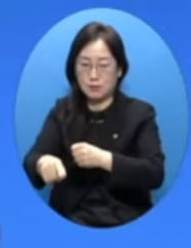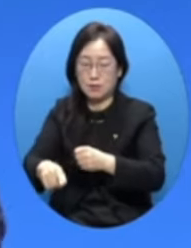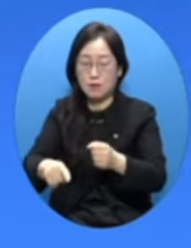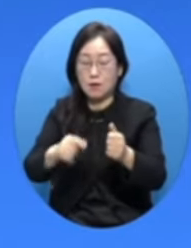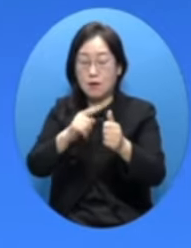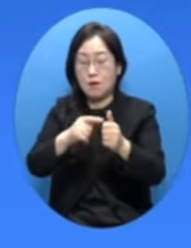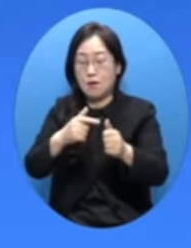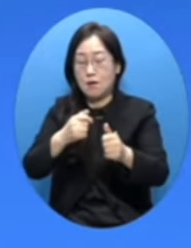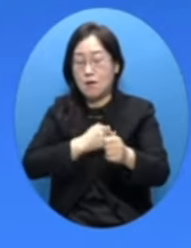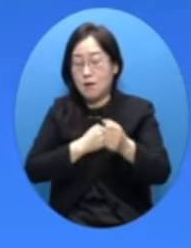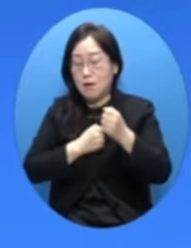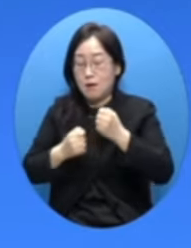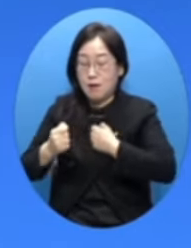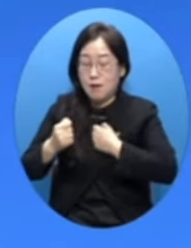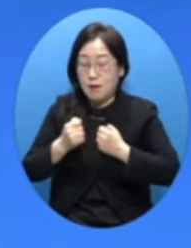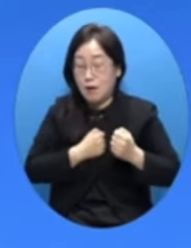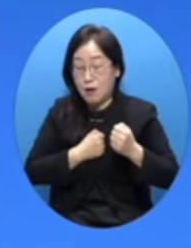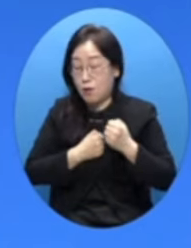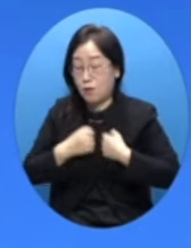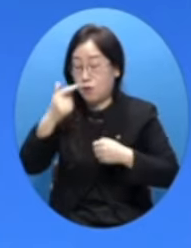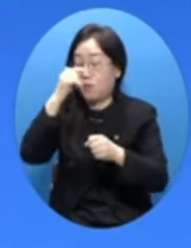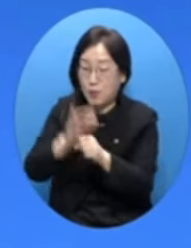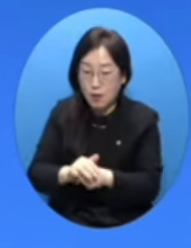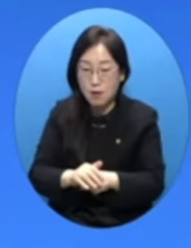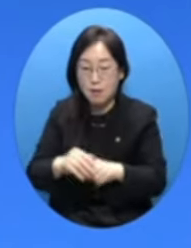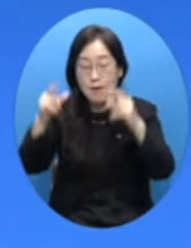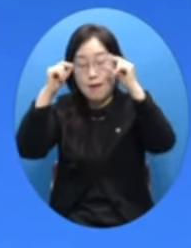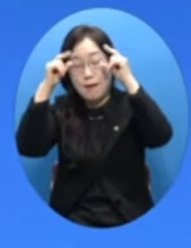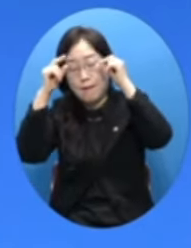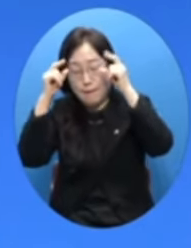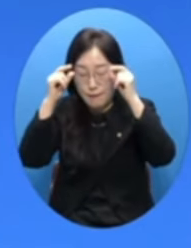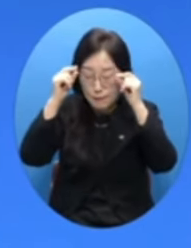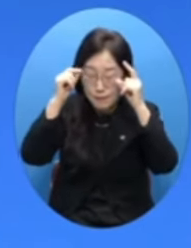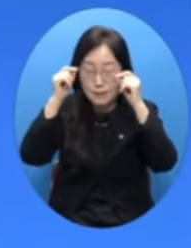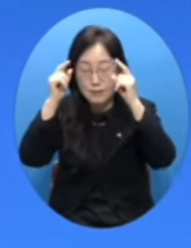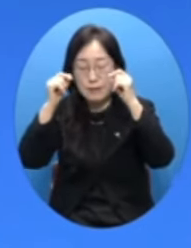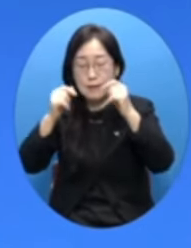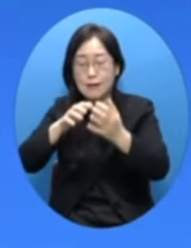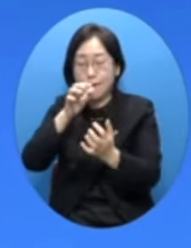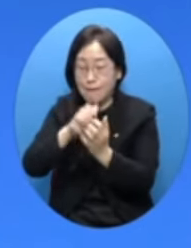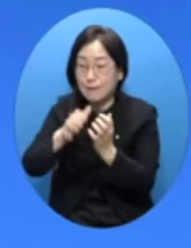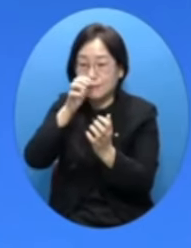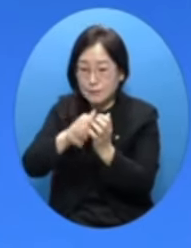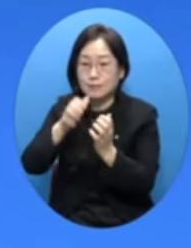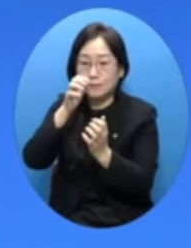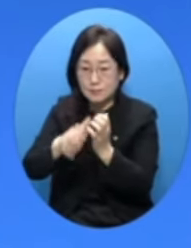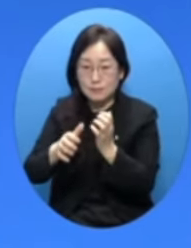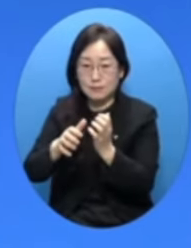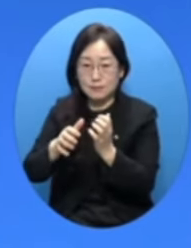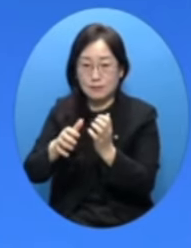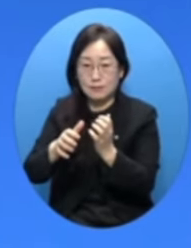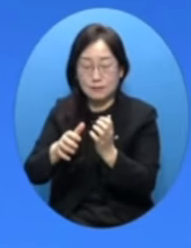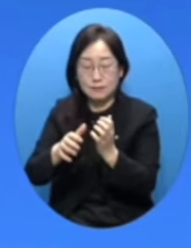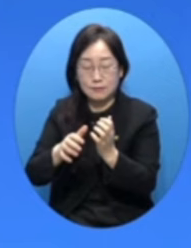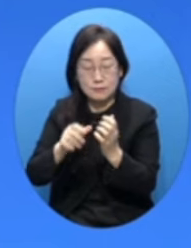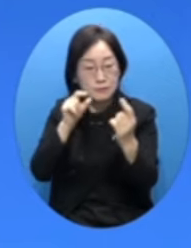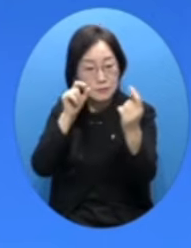같으면 그냥 원통에서 속이 터져가지고 밤에 잠도 못 자고 일을 갈다가 그냥 얼마 안